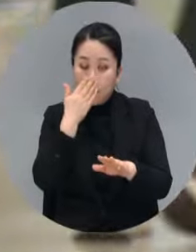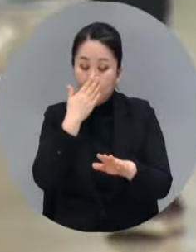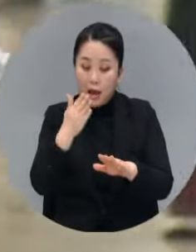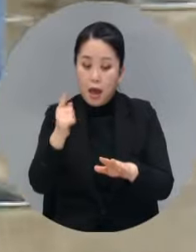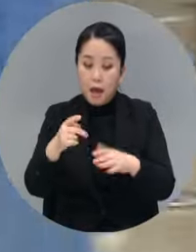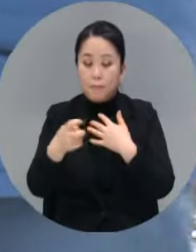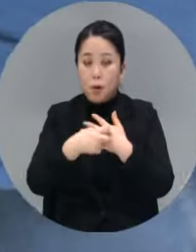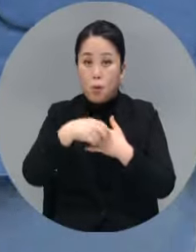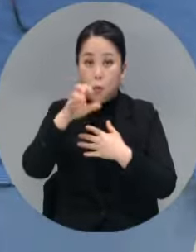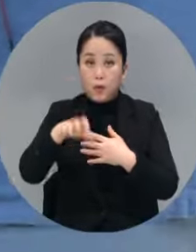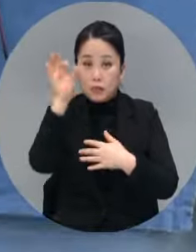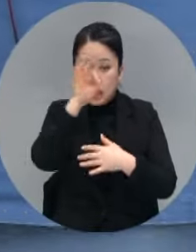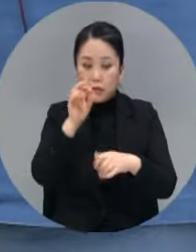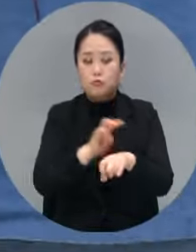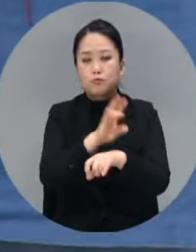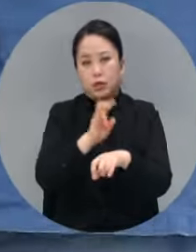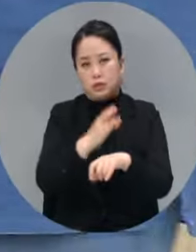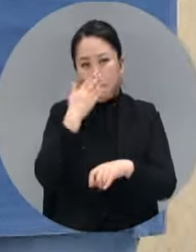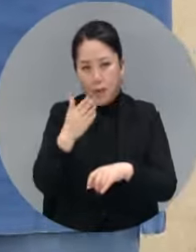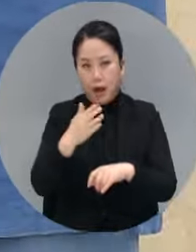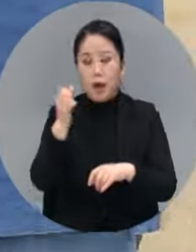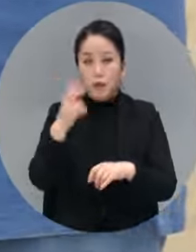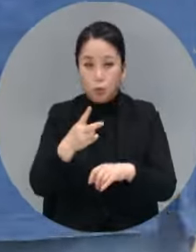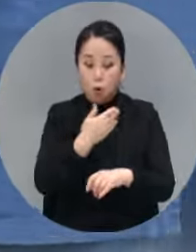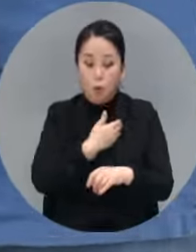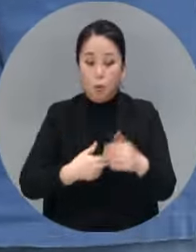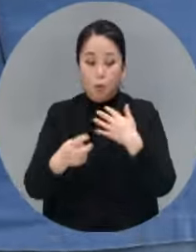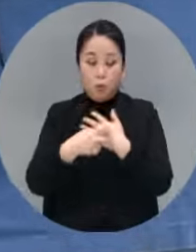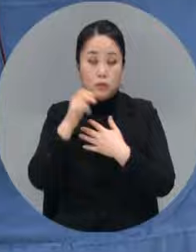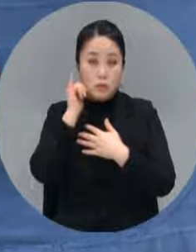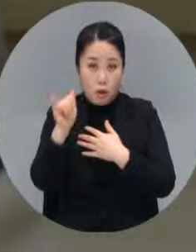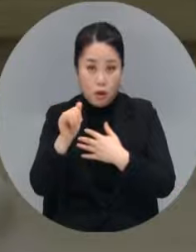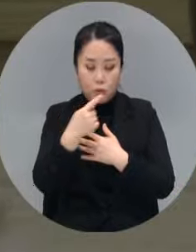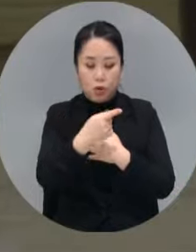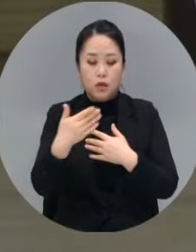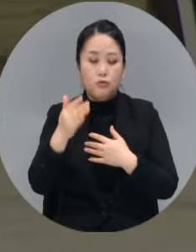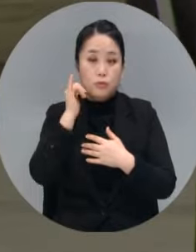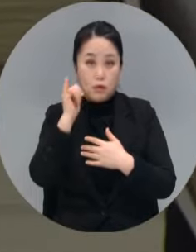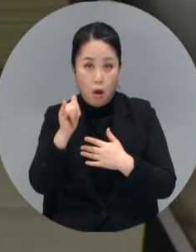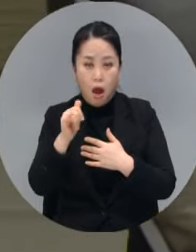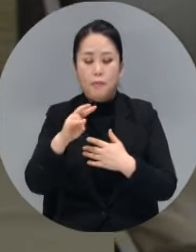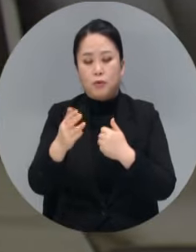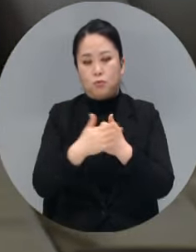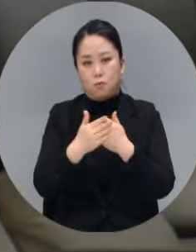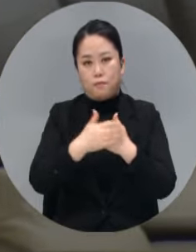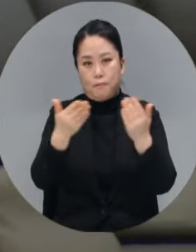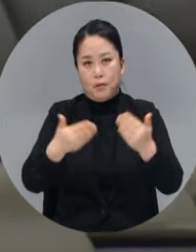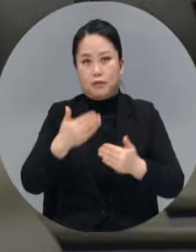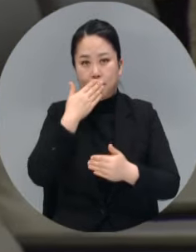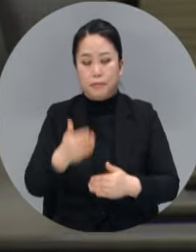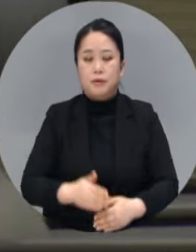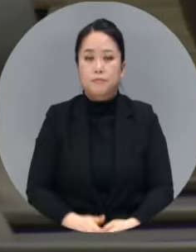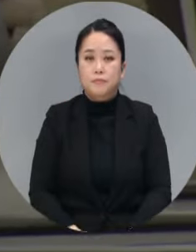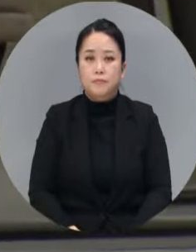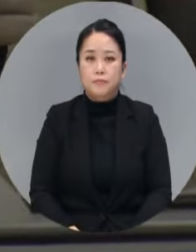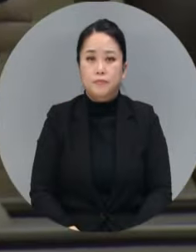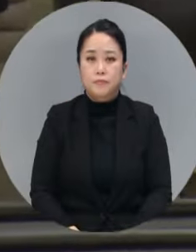가능하고 보건복지콜센터 129나 보건소로 전화해도 도움을 받을 수 있습니다. MBC 뉴스 김윤아입니다.